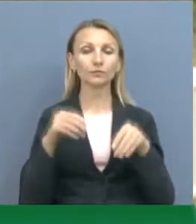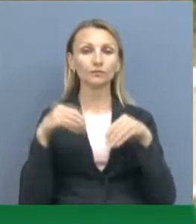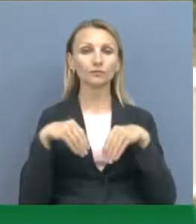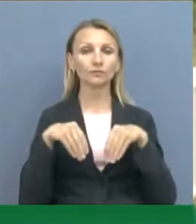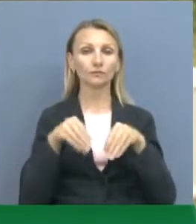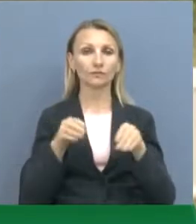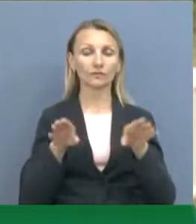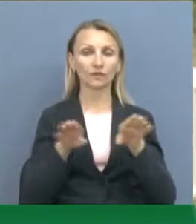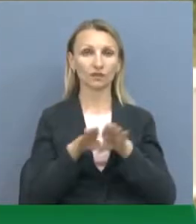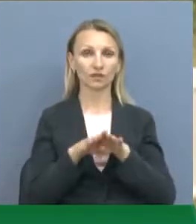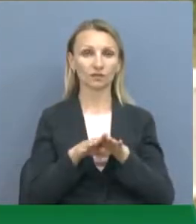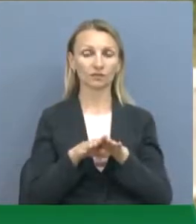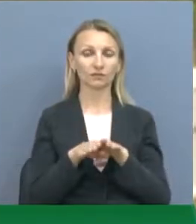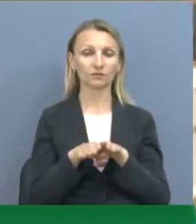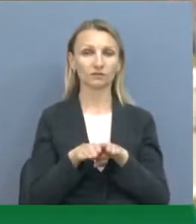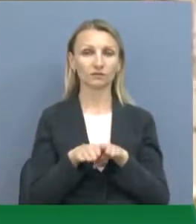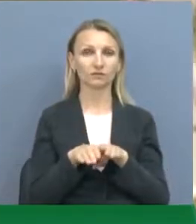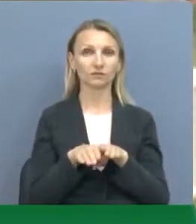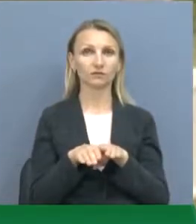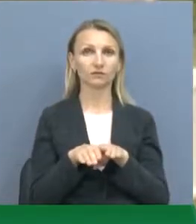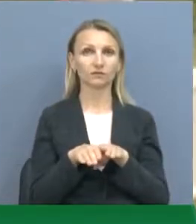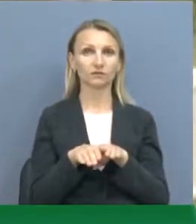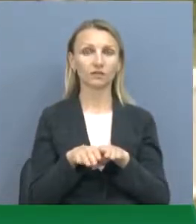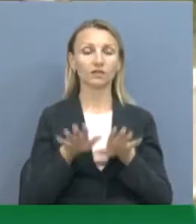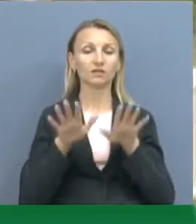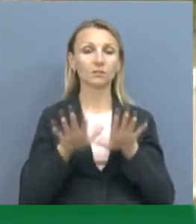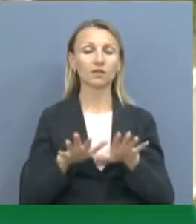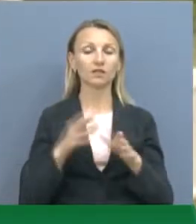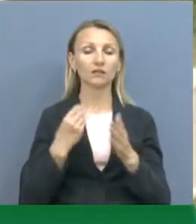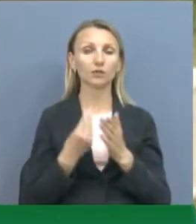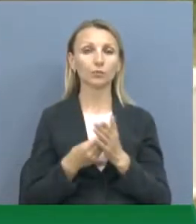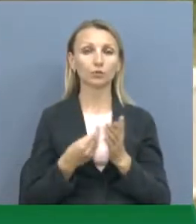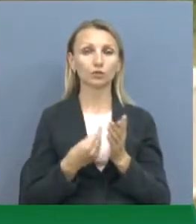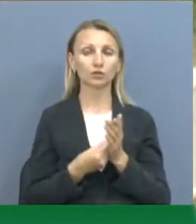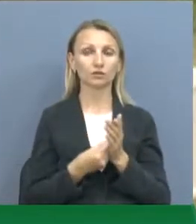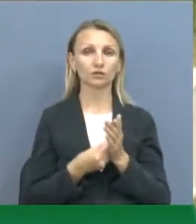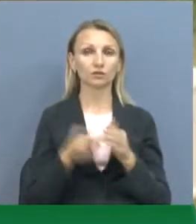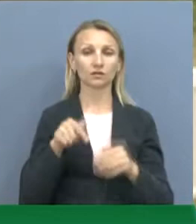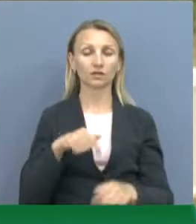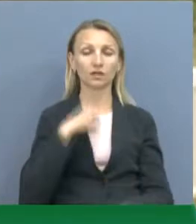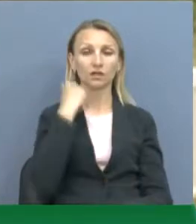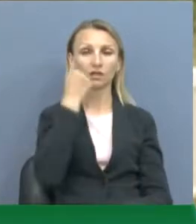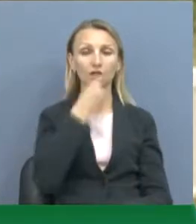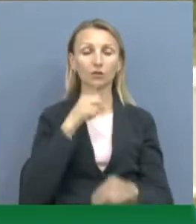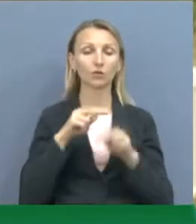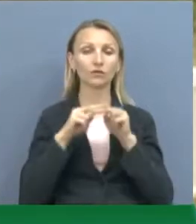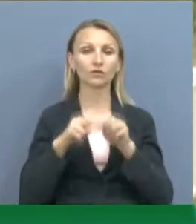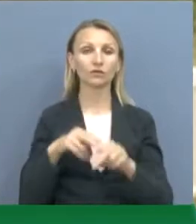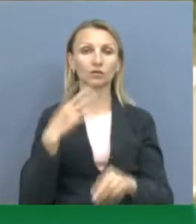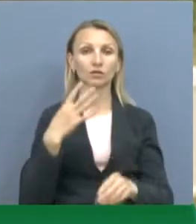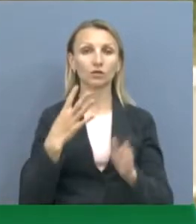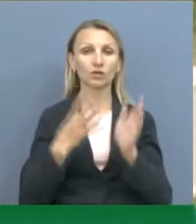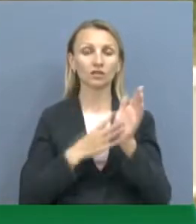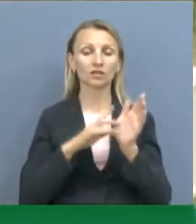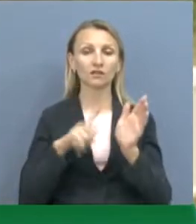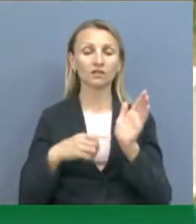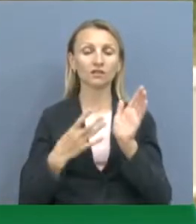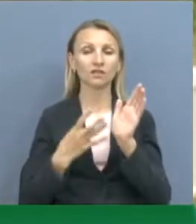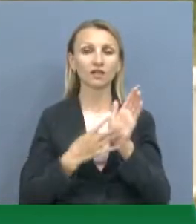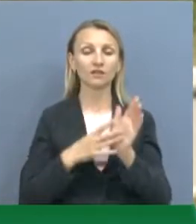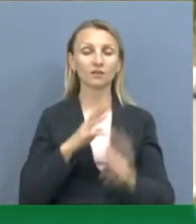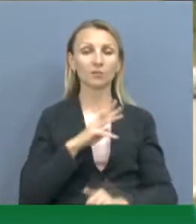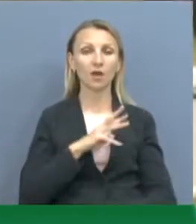нестадными саранчевыми. С местного бюджета на этот год выделено 49,9 миллионов